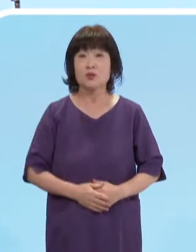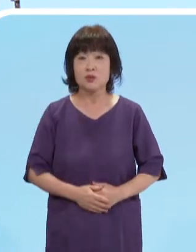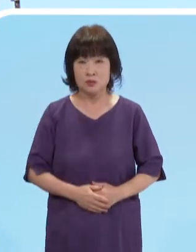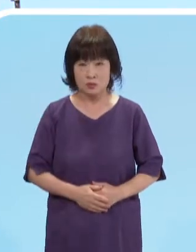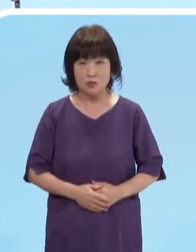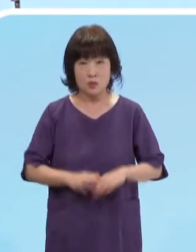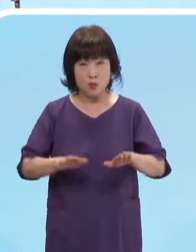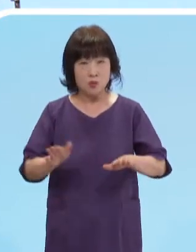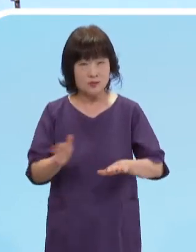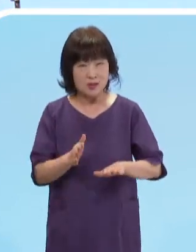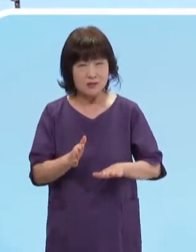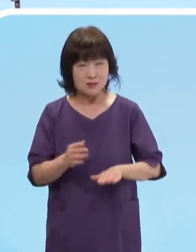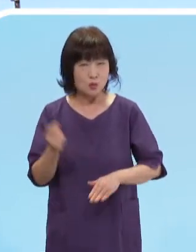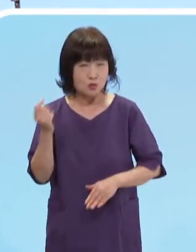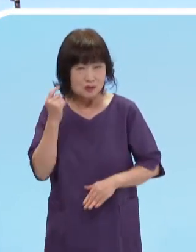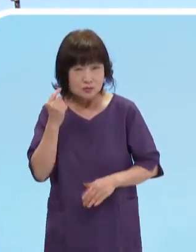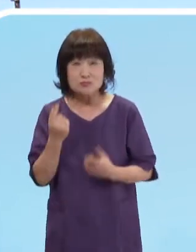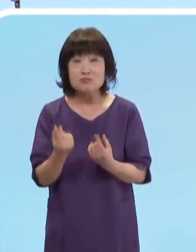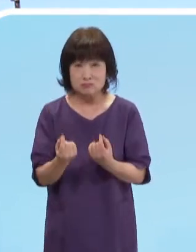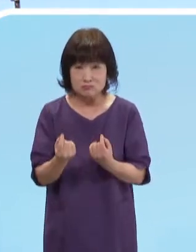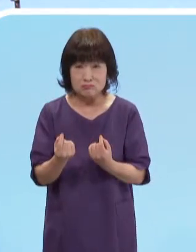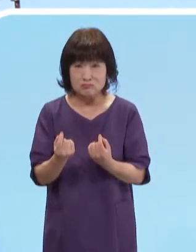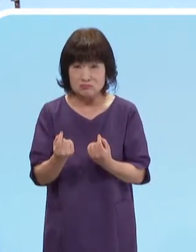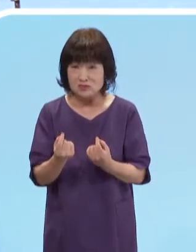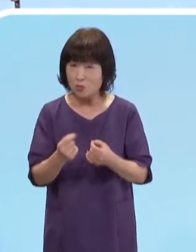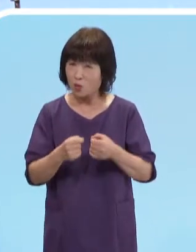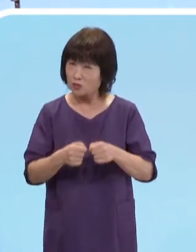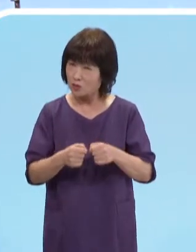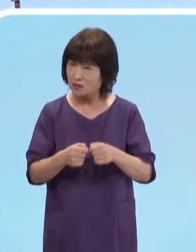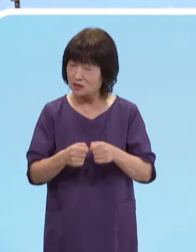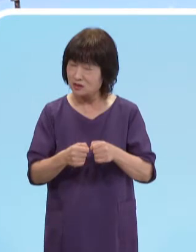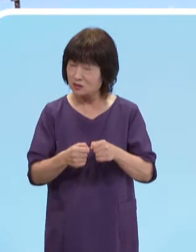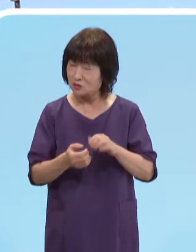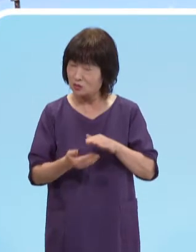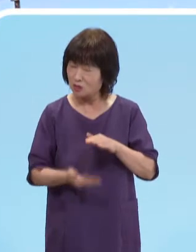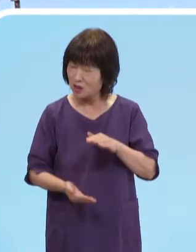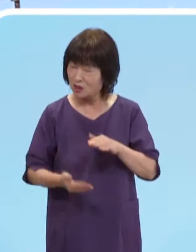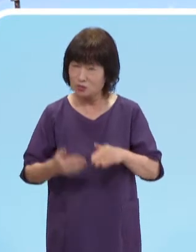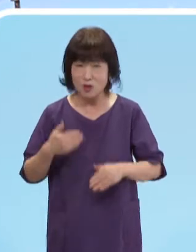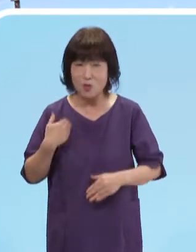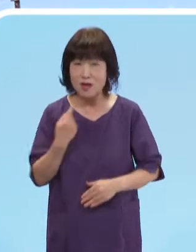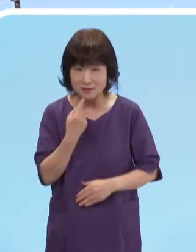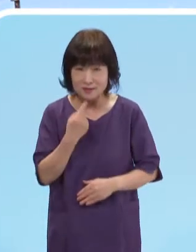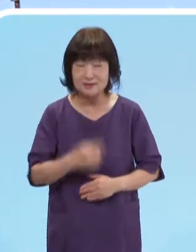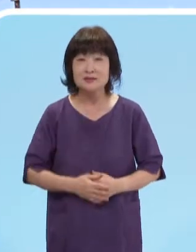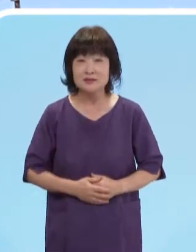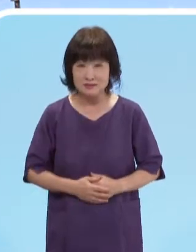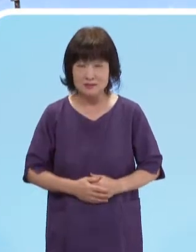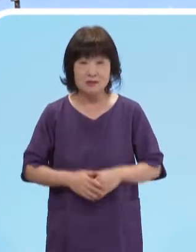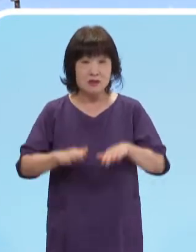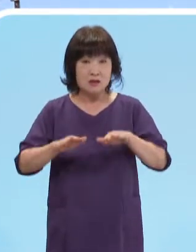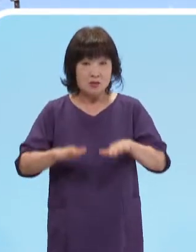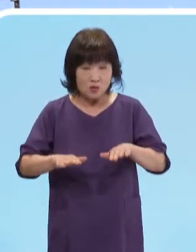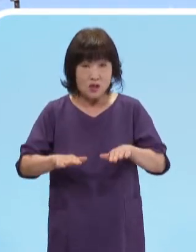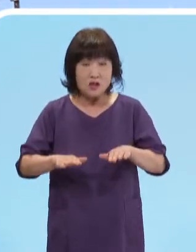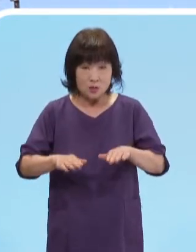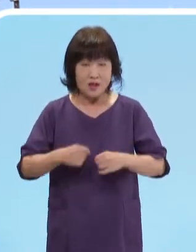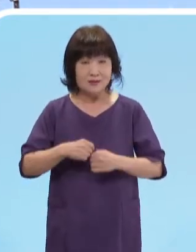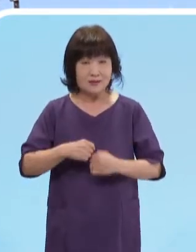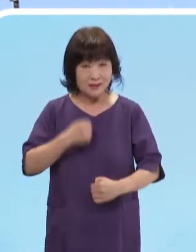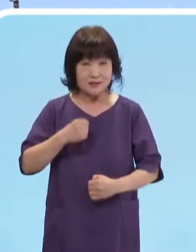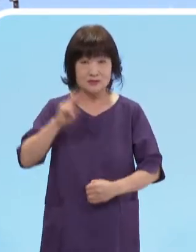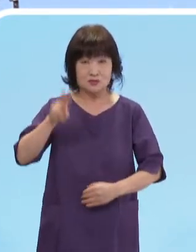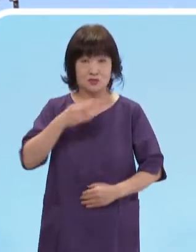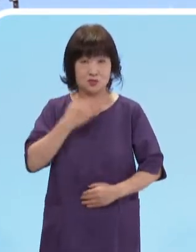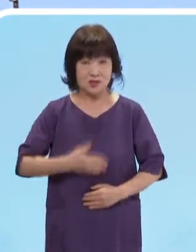症最近よく聞きますね。でも分かってるようで分かっていない。いやそこで今回は認知症について正し